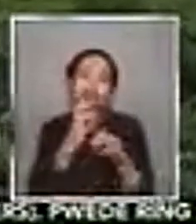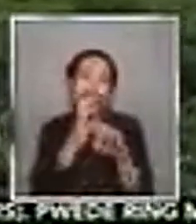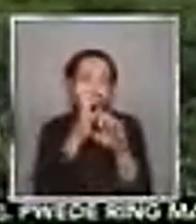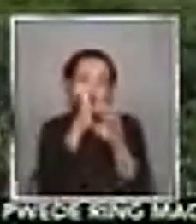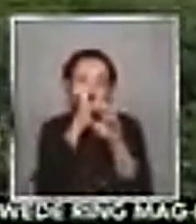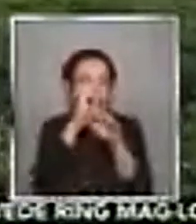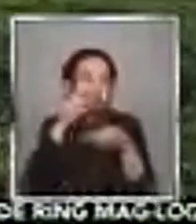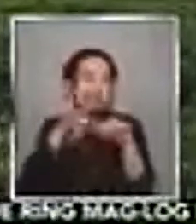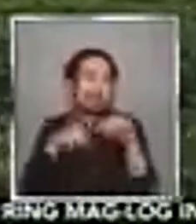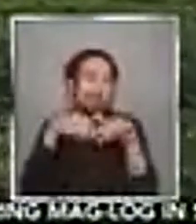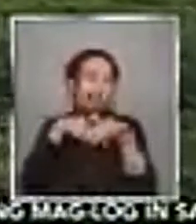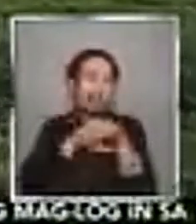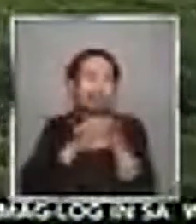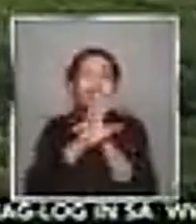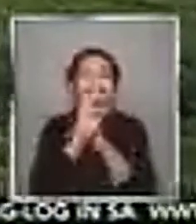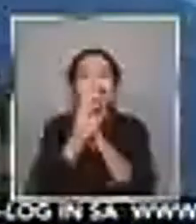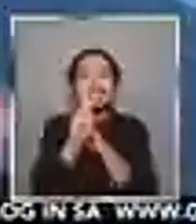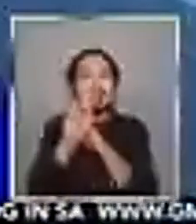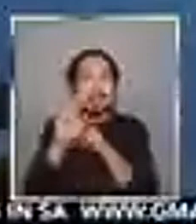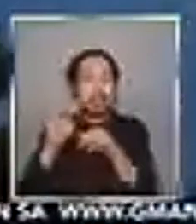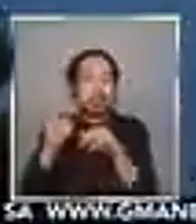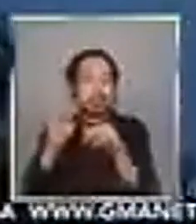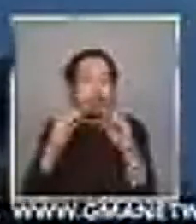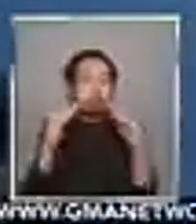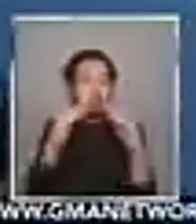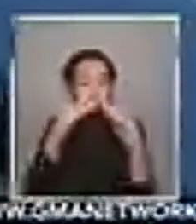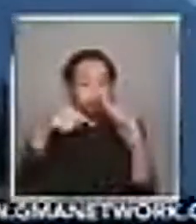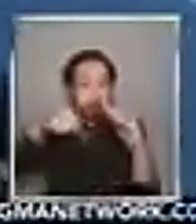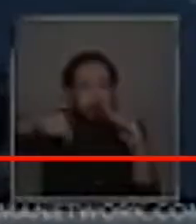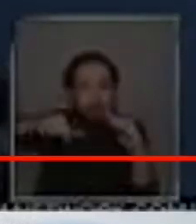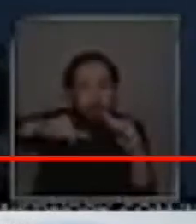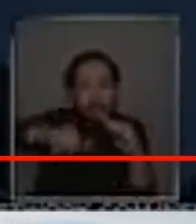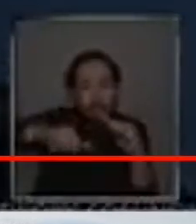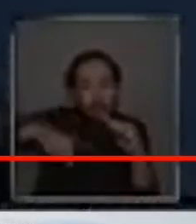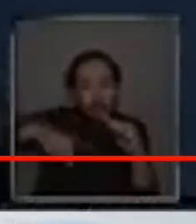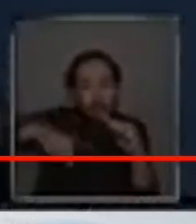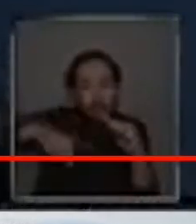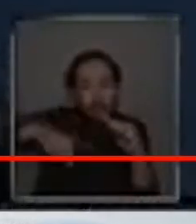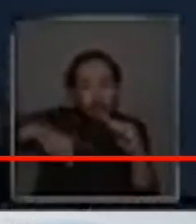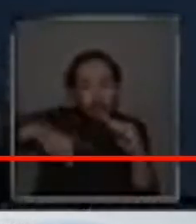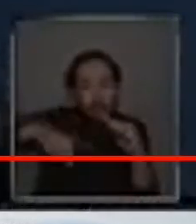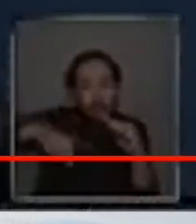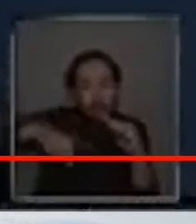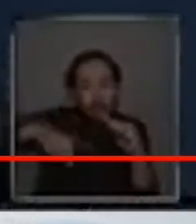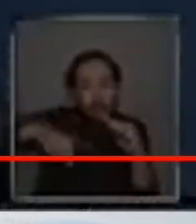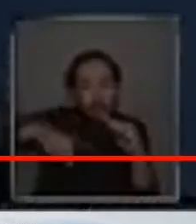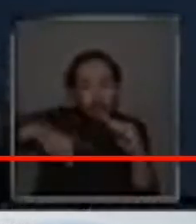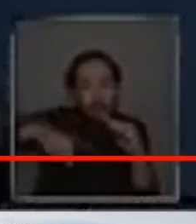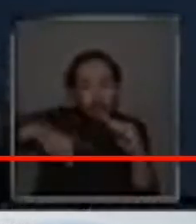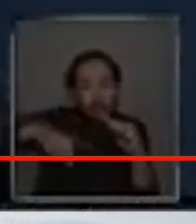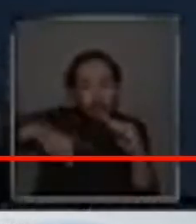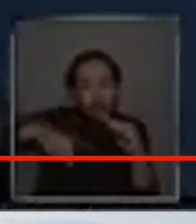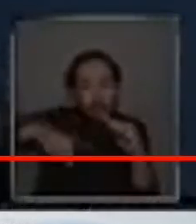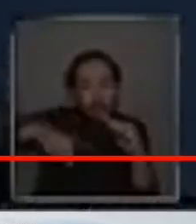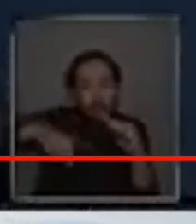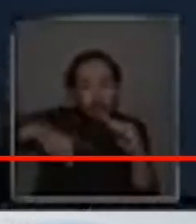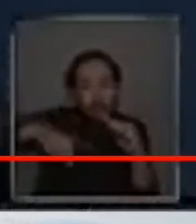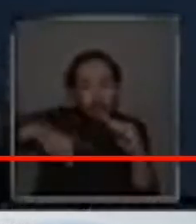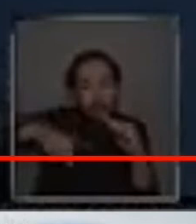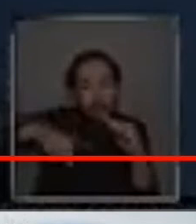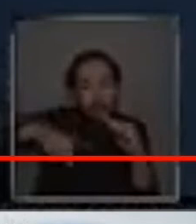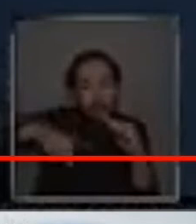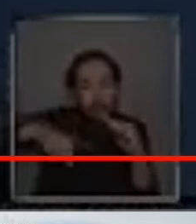6 km radius permanent danger zone nito. JP Soriano, nakatutok. Sa mga lugar na